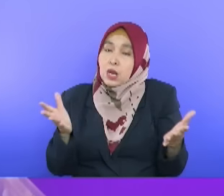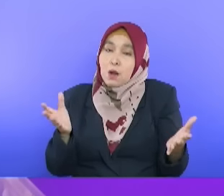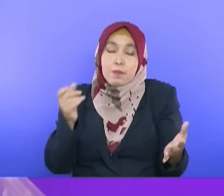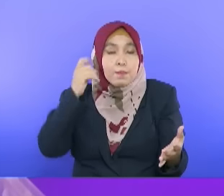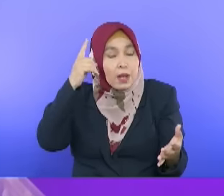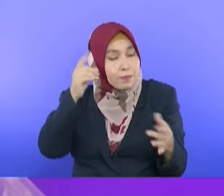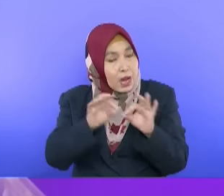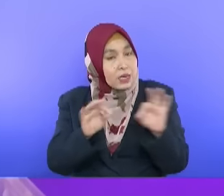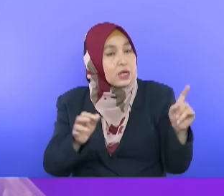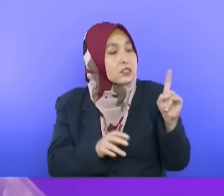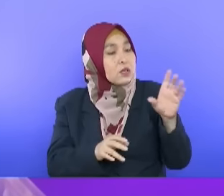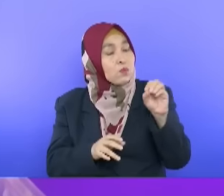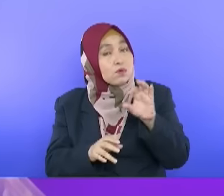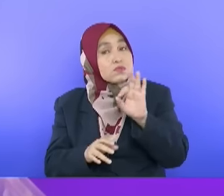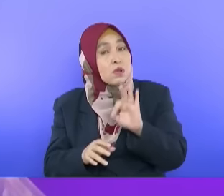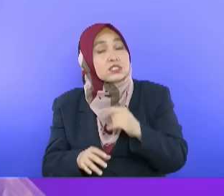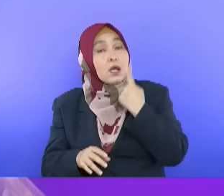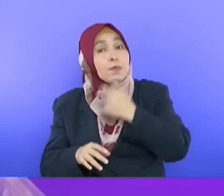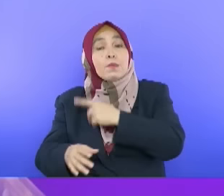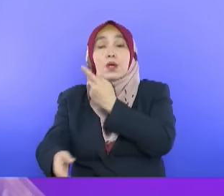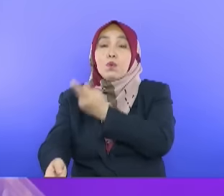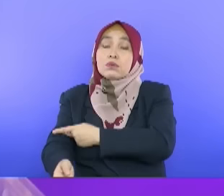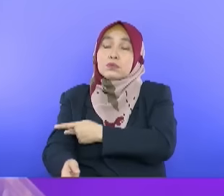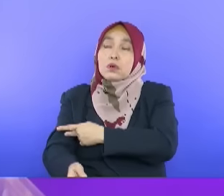109 yang